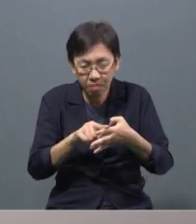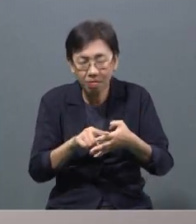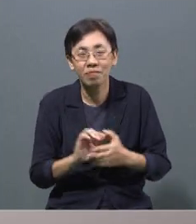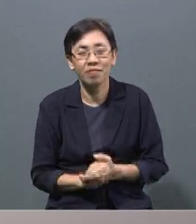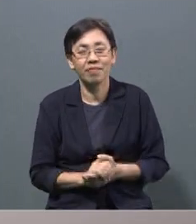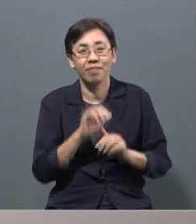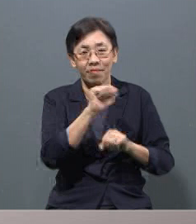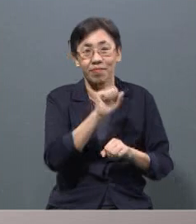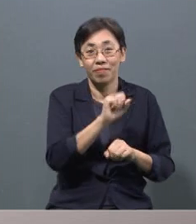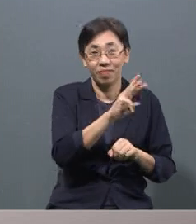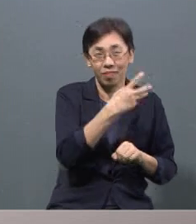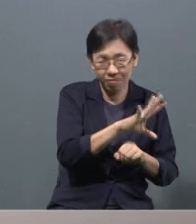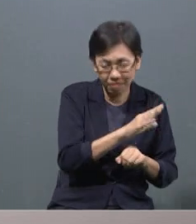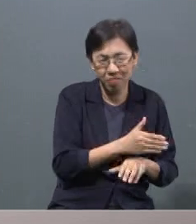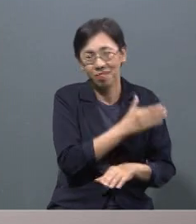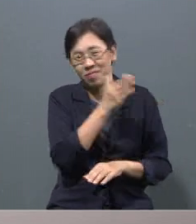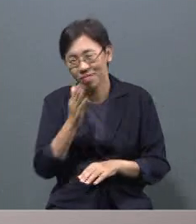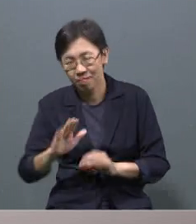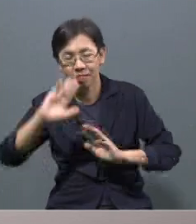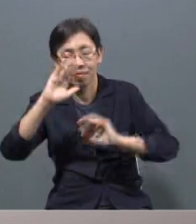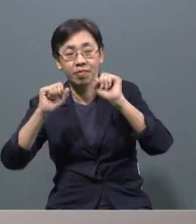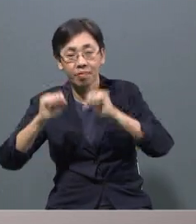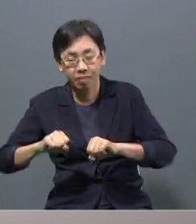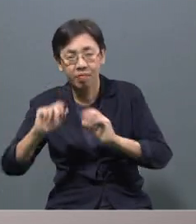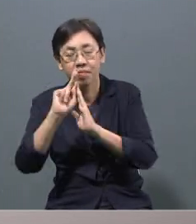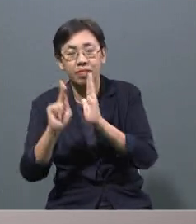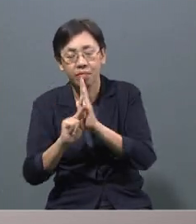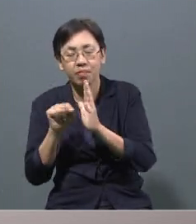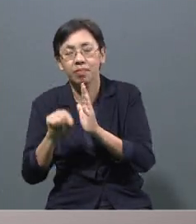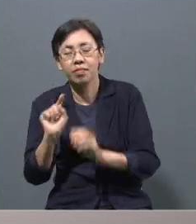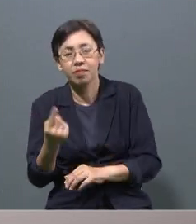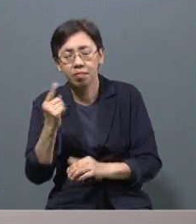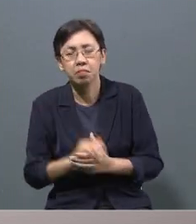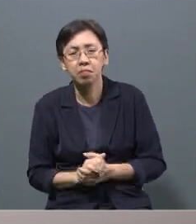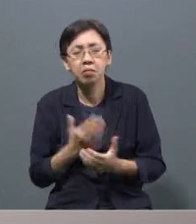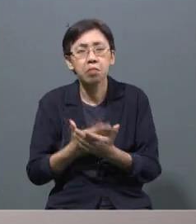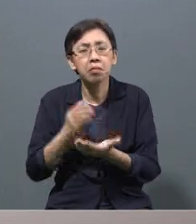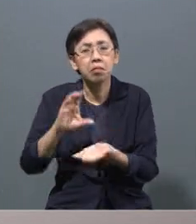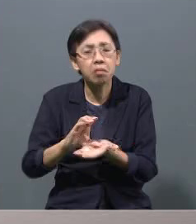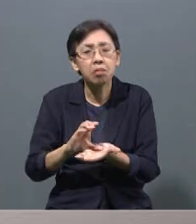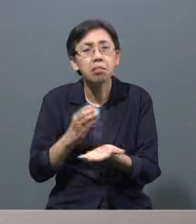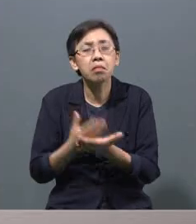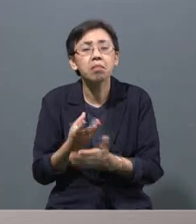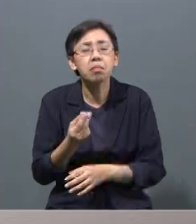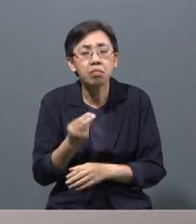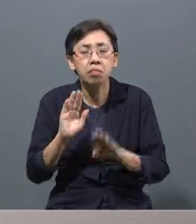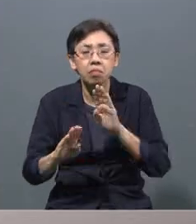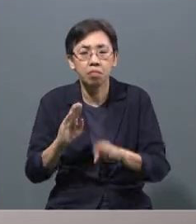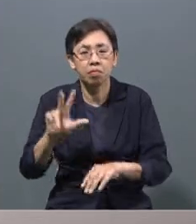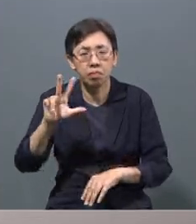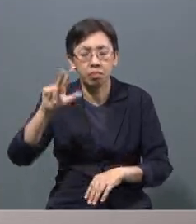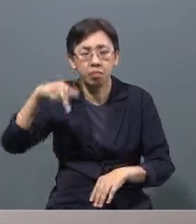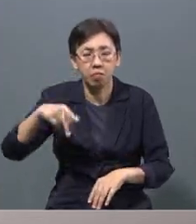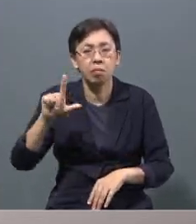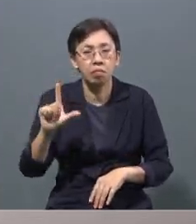ผลสว.ชุดใหม่เลยนะคะอันนี้เป็นการทำประชามติครั้งแรกถามว่างบประมาณจะใช้เท่าไหร่ก็ประมาณกว่า 3,000